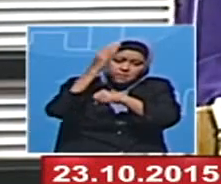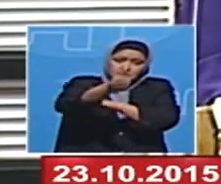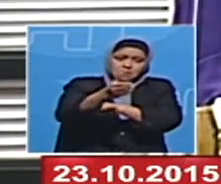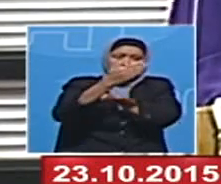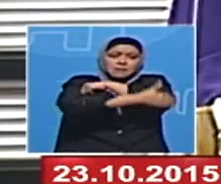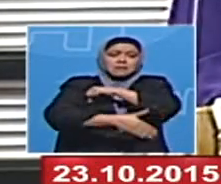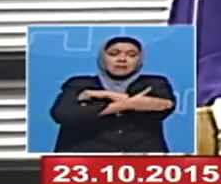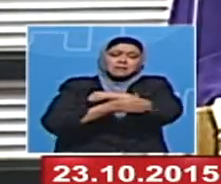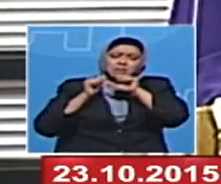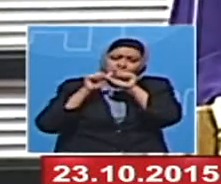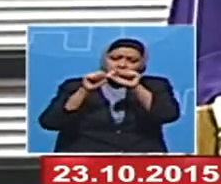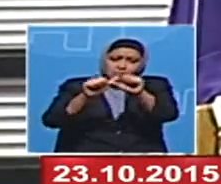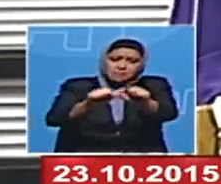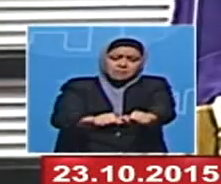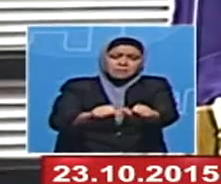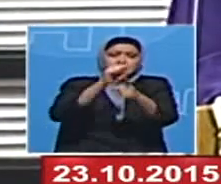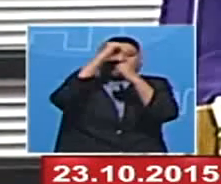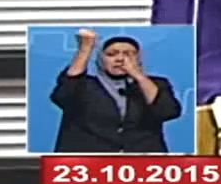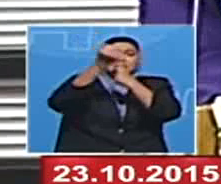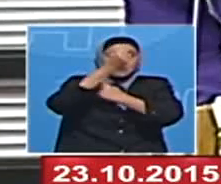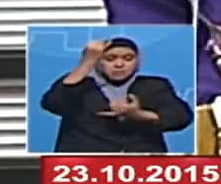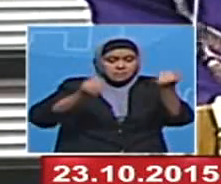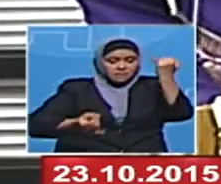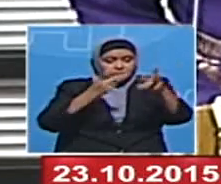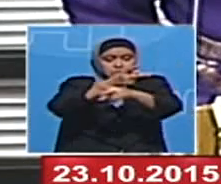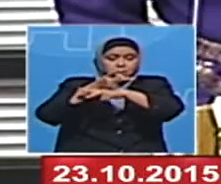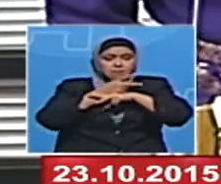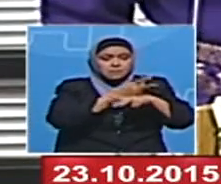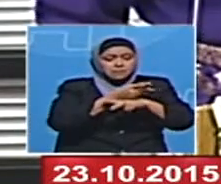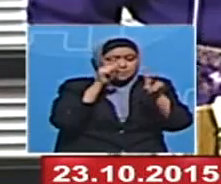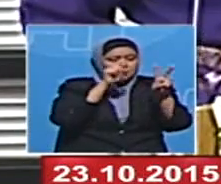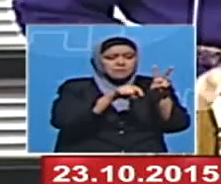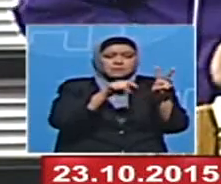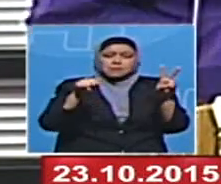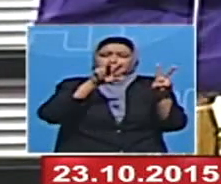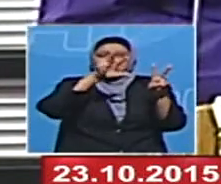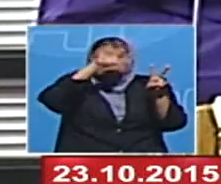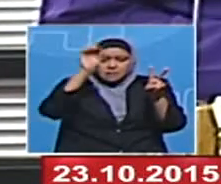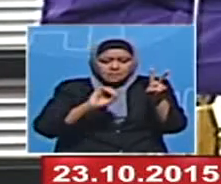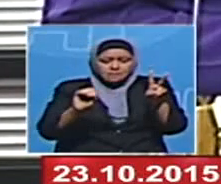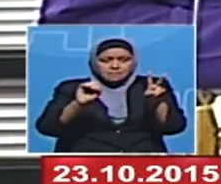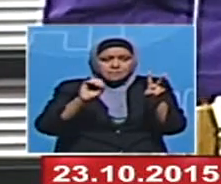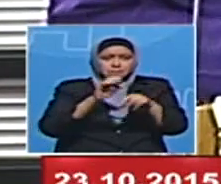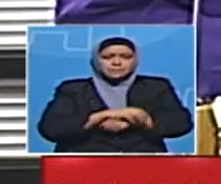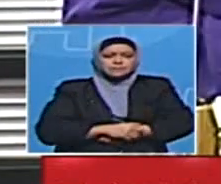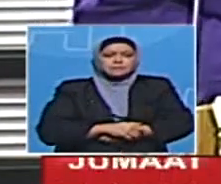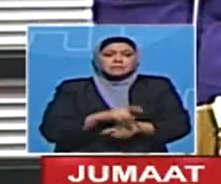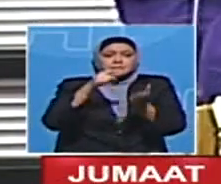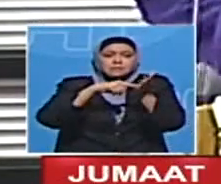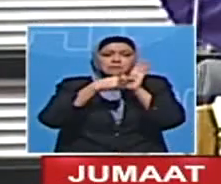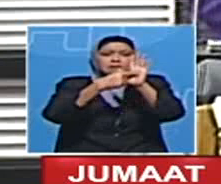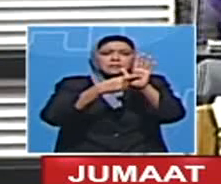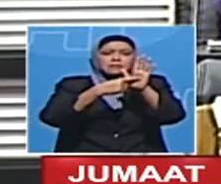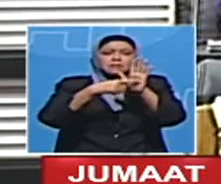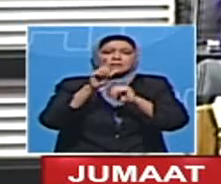Diang berada dalam inflasi terkawal di anara du hingga 3% tuan yang dipertua ini menunjukkan